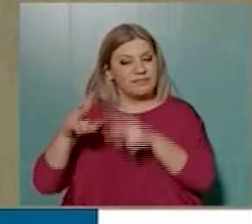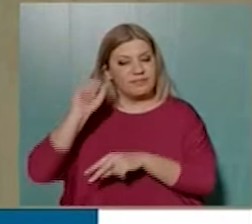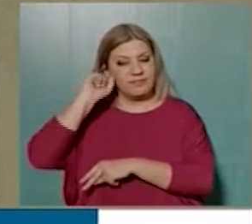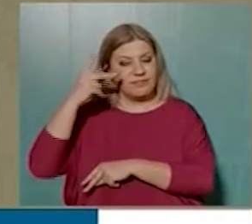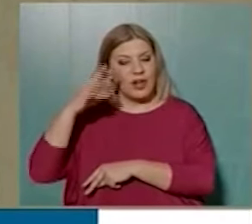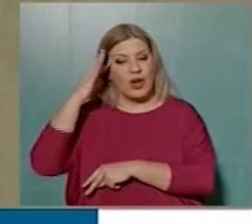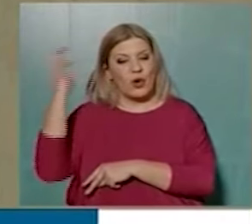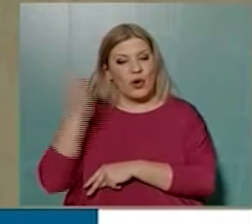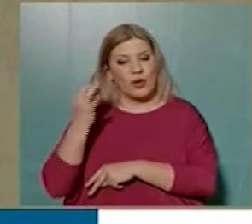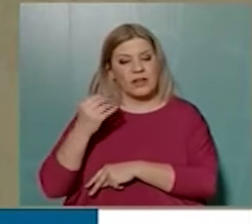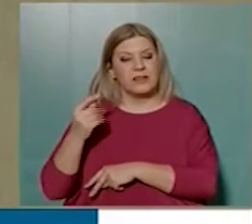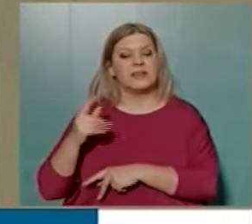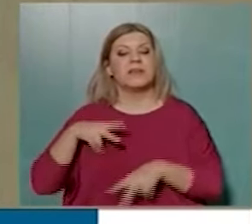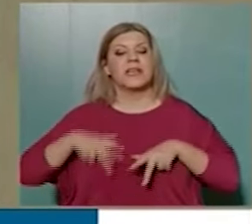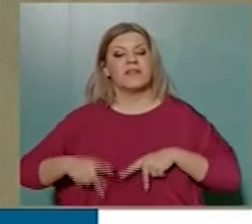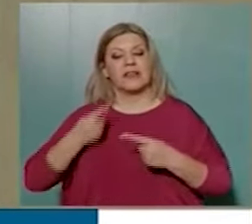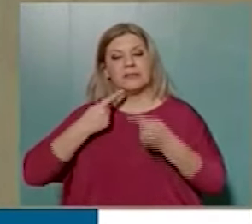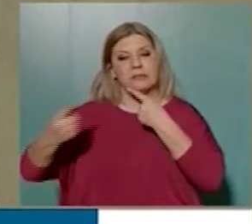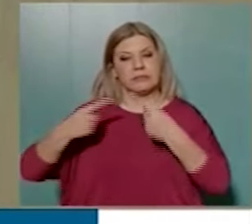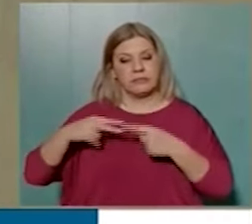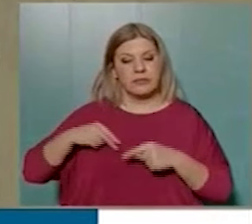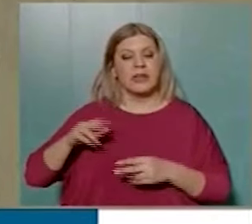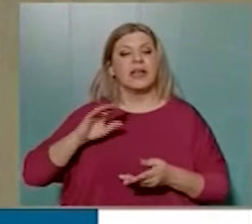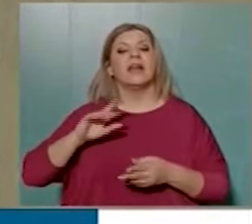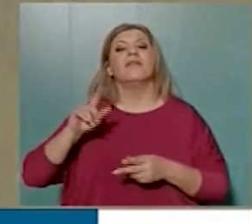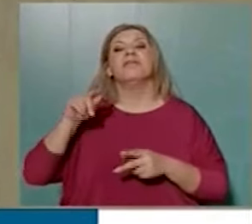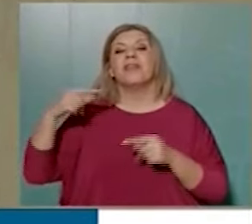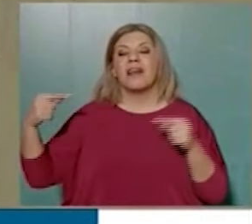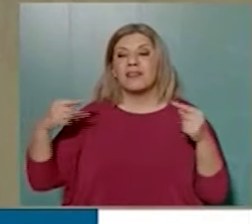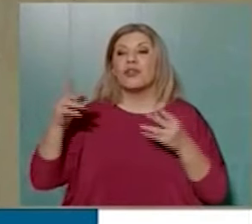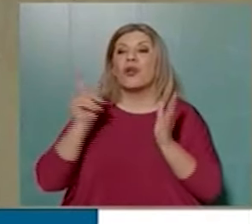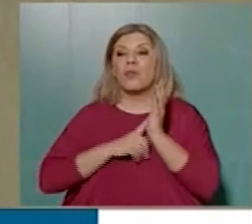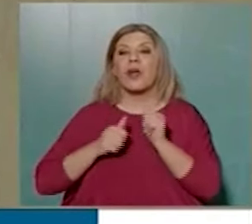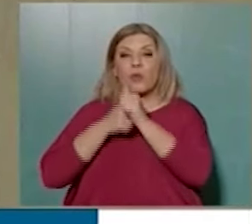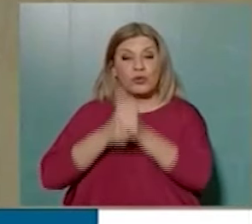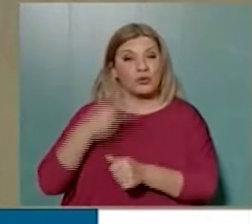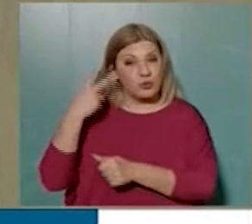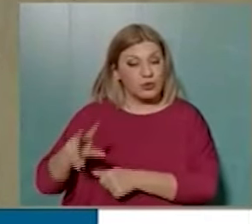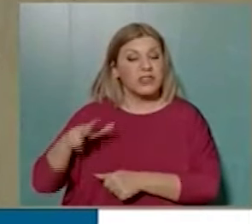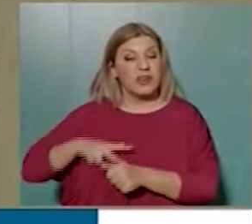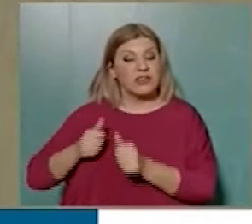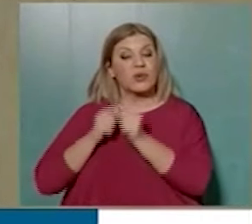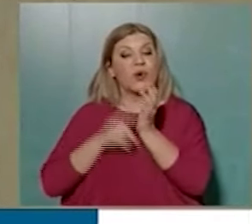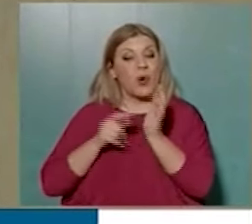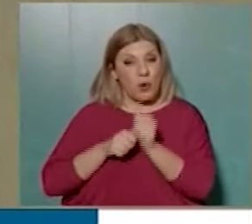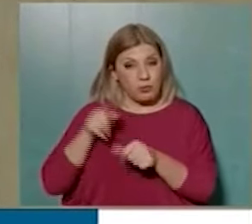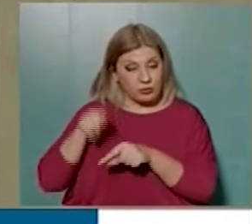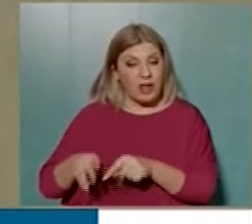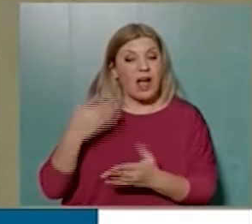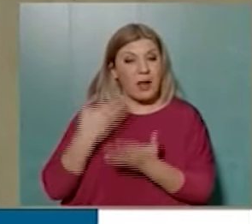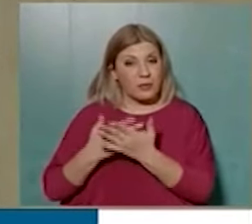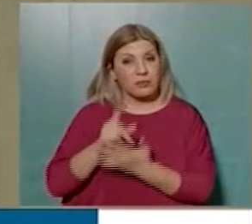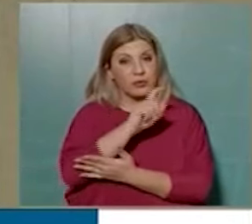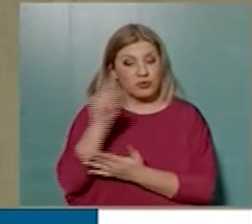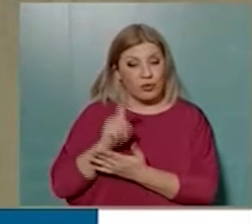λογική της συνδιαλλαγής με την κυβέρνηση της υλοποίησης των αντιλαϊκών της νόμων μόνο που έχει αποδειχτεί από τη